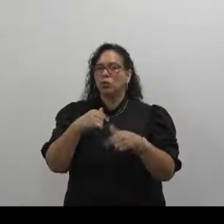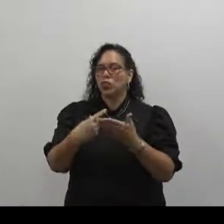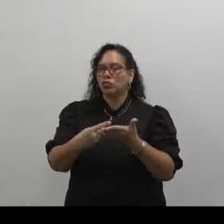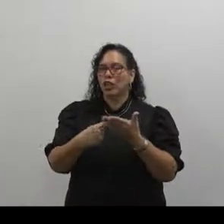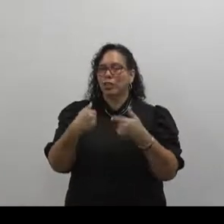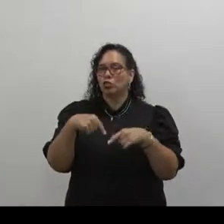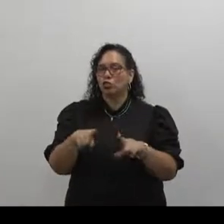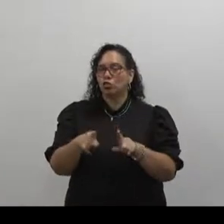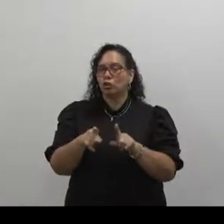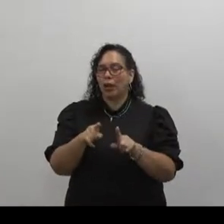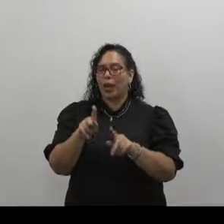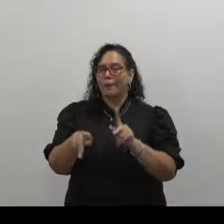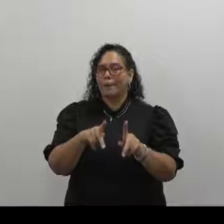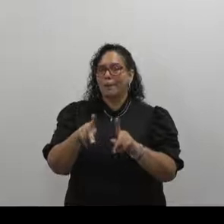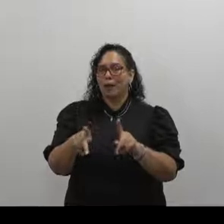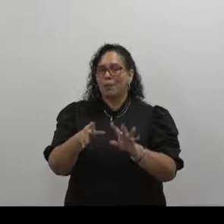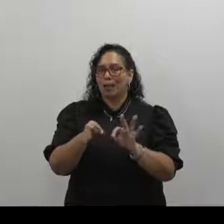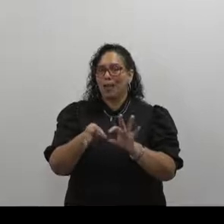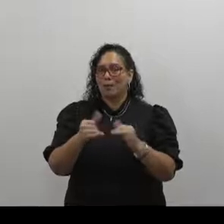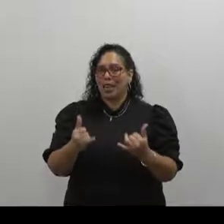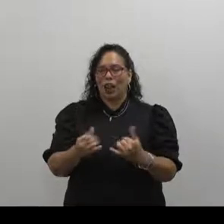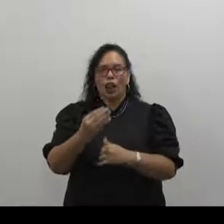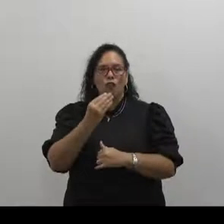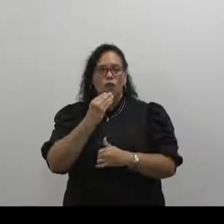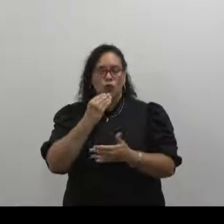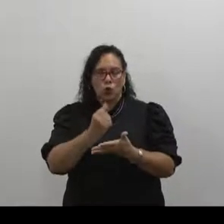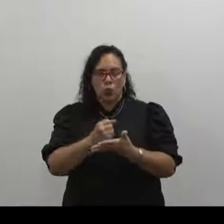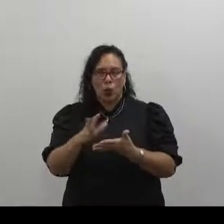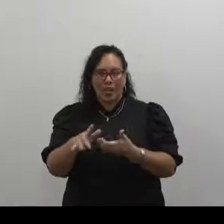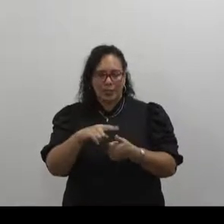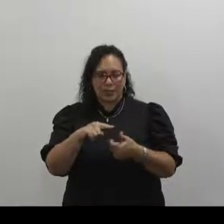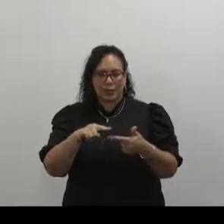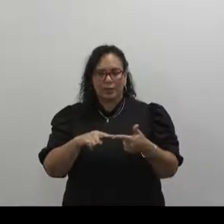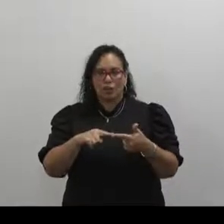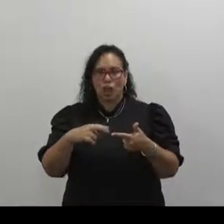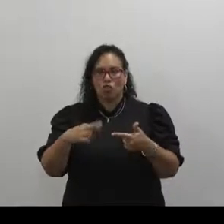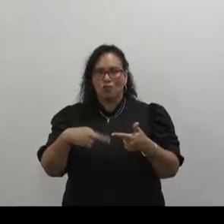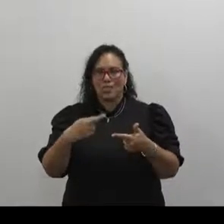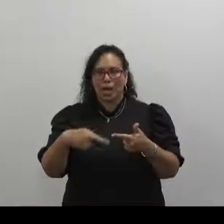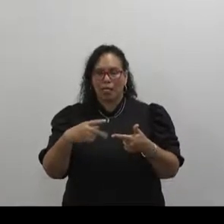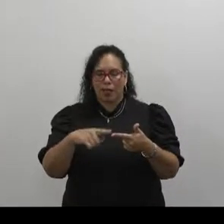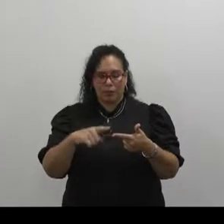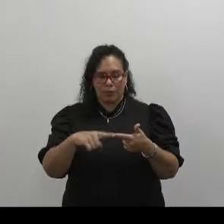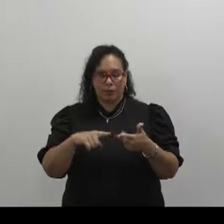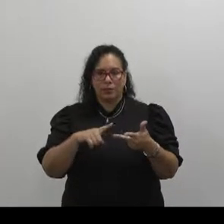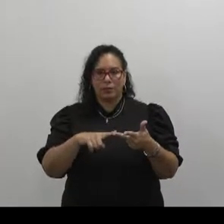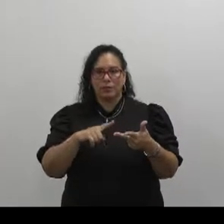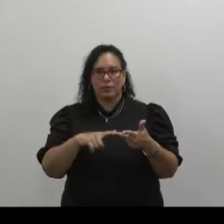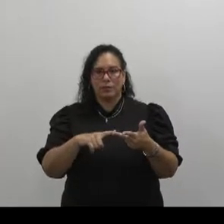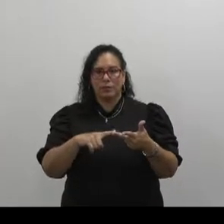nha mình chỉ nói bị bấy nâng thơ mệnh cầm ai khát mà nữ không ca tập nhiều bao